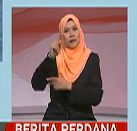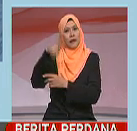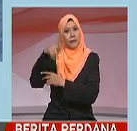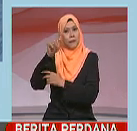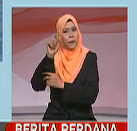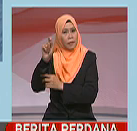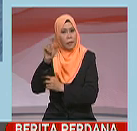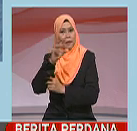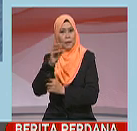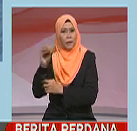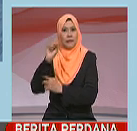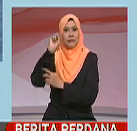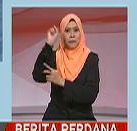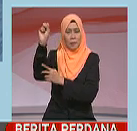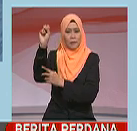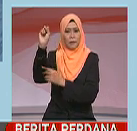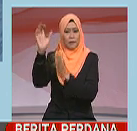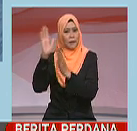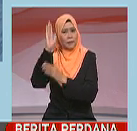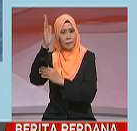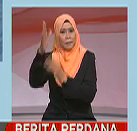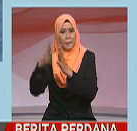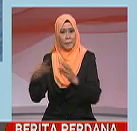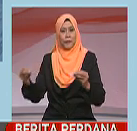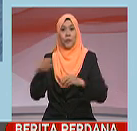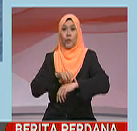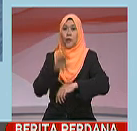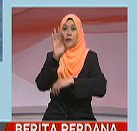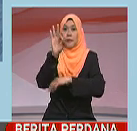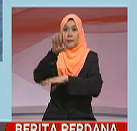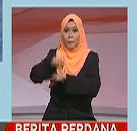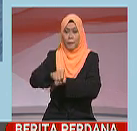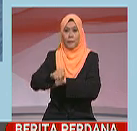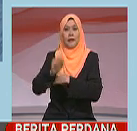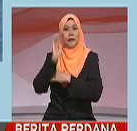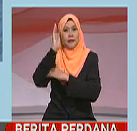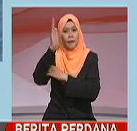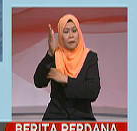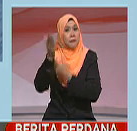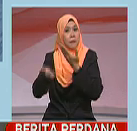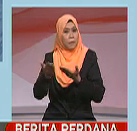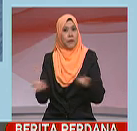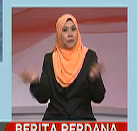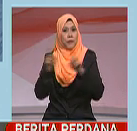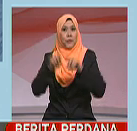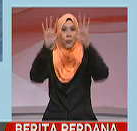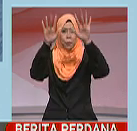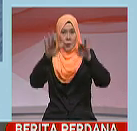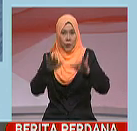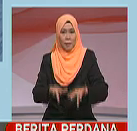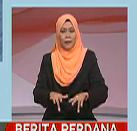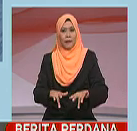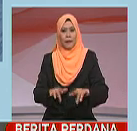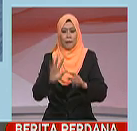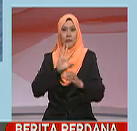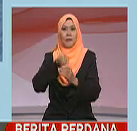juga pedalaman negeri Sabah. Namun hal ini demikian, menjelang pukul 9 nanti ia masih lagi boleh berlaku hujan, terutama sekali